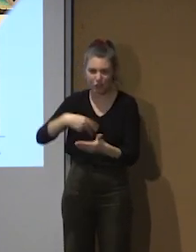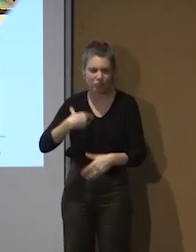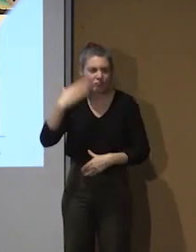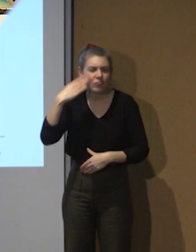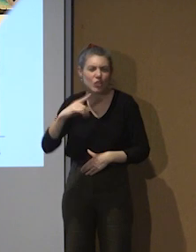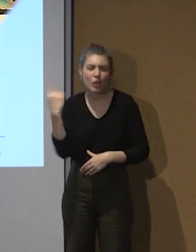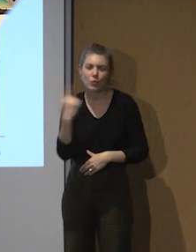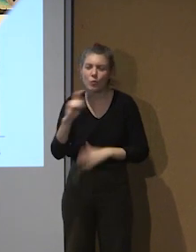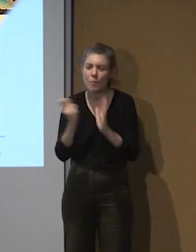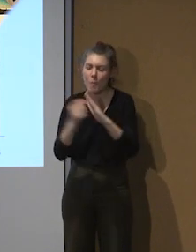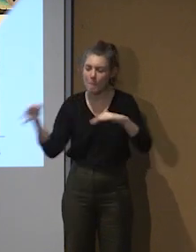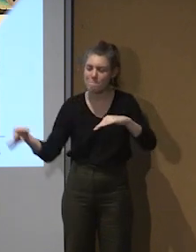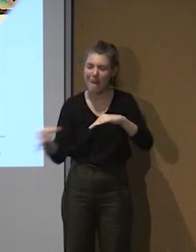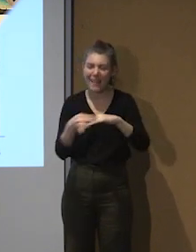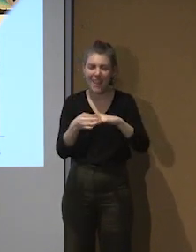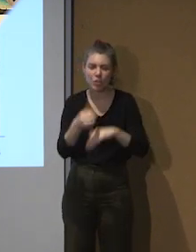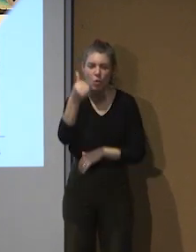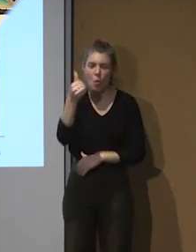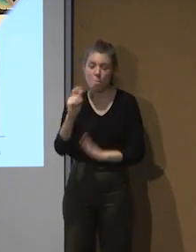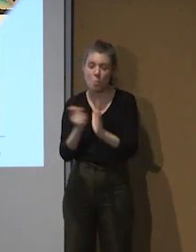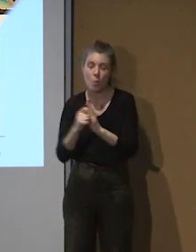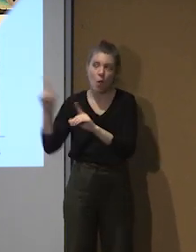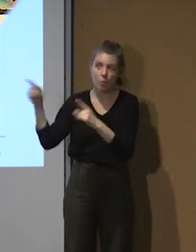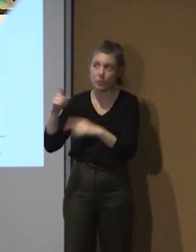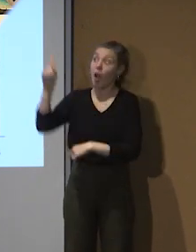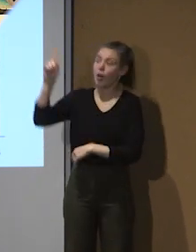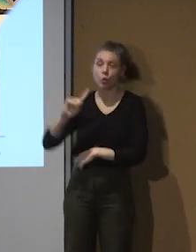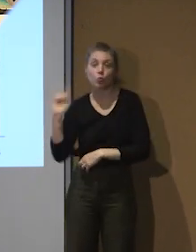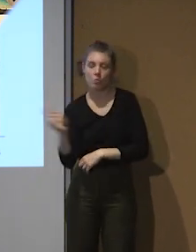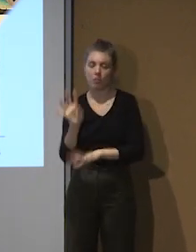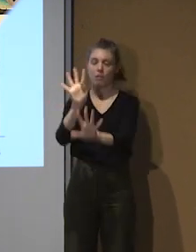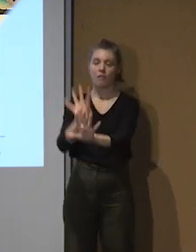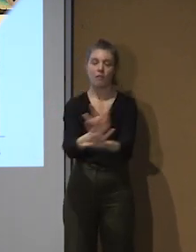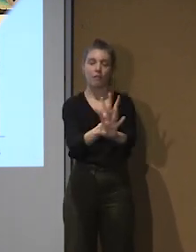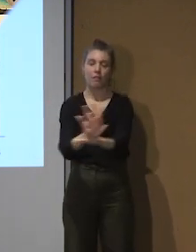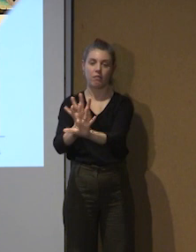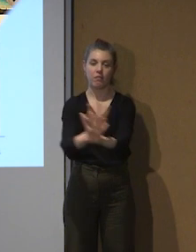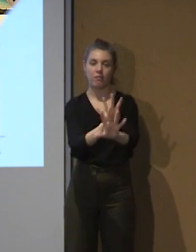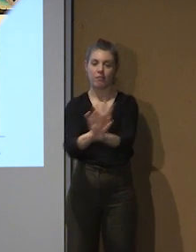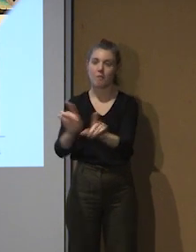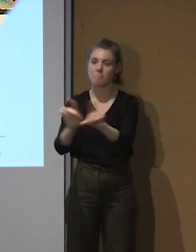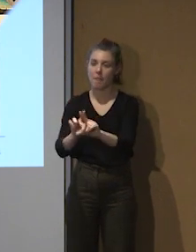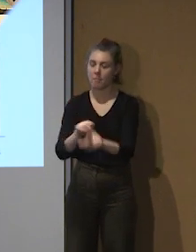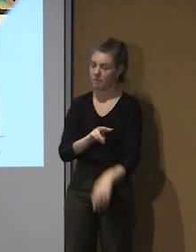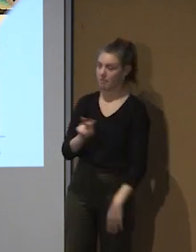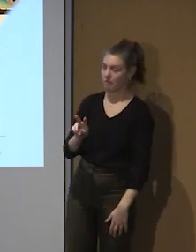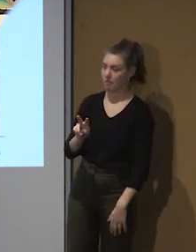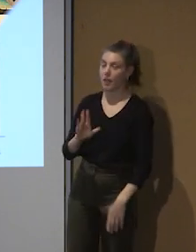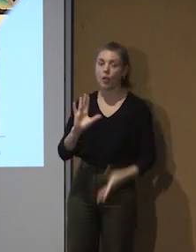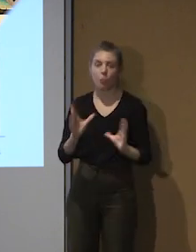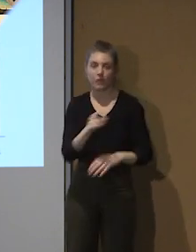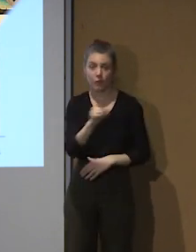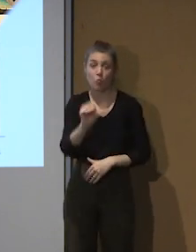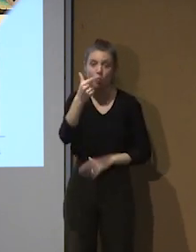qui dansent le Madison. Vous commencez à les regarder, vous suivez un petit peu au milieu, et finalement, mettons que vous enchaînez 5 mariages dans l'été, à la fin, le